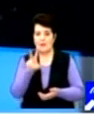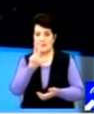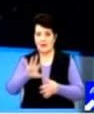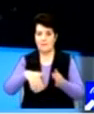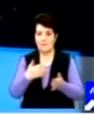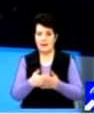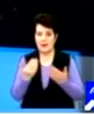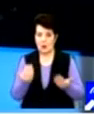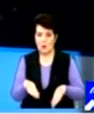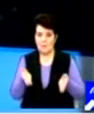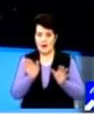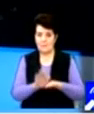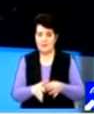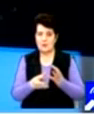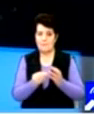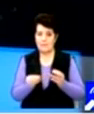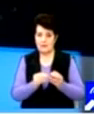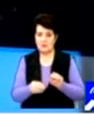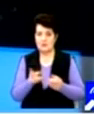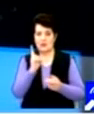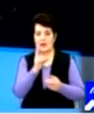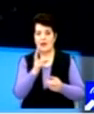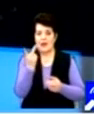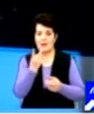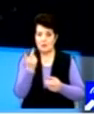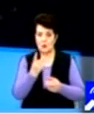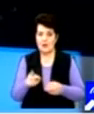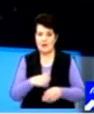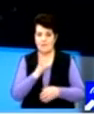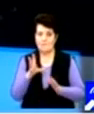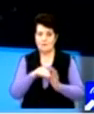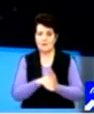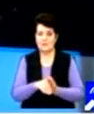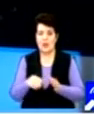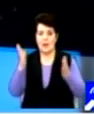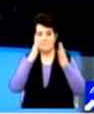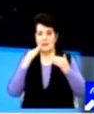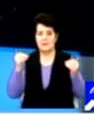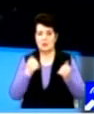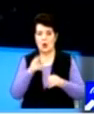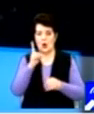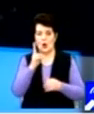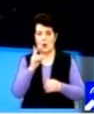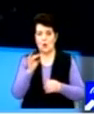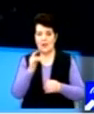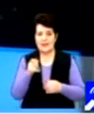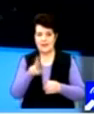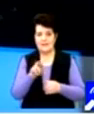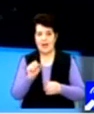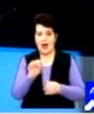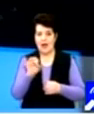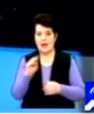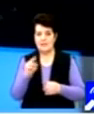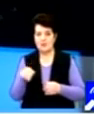până acum, rămășițele pământești ale lui Carol al II-lea au fost depuse într-o capelă a mănăstirii Curtea de Argeș. TVR a transmis